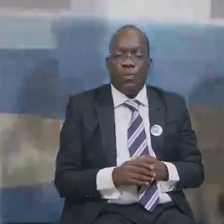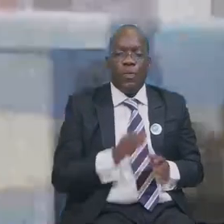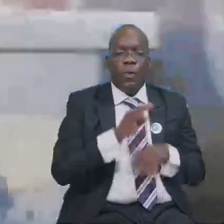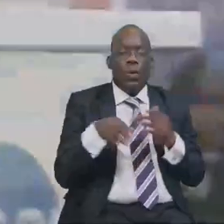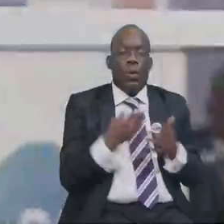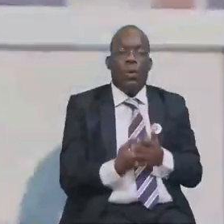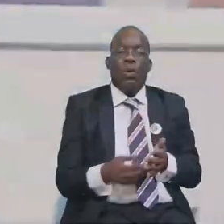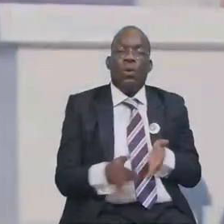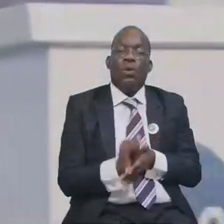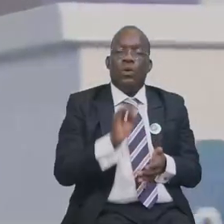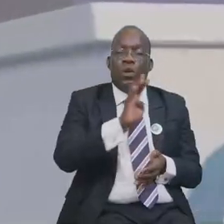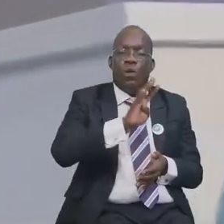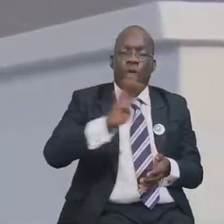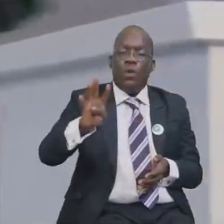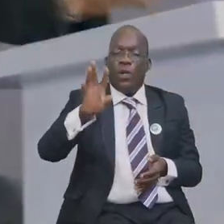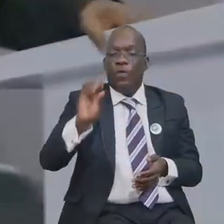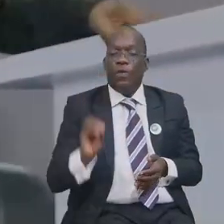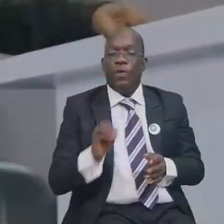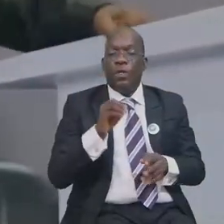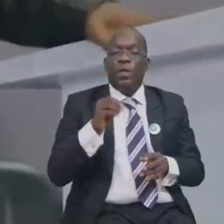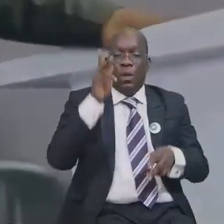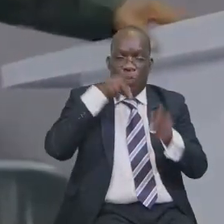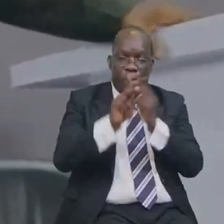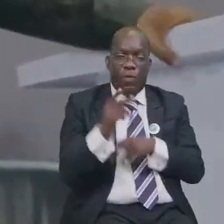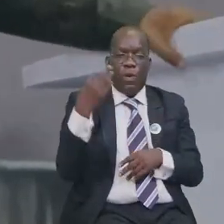Alors ces 450 prophètes,